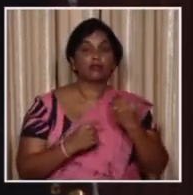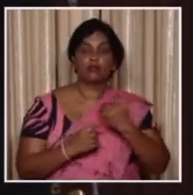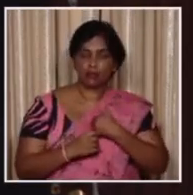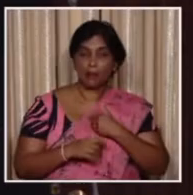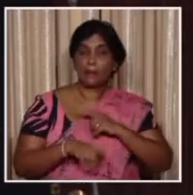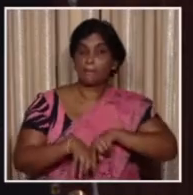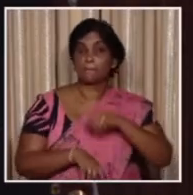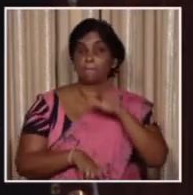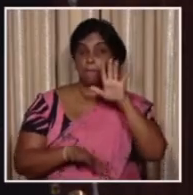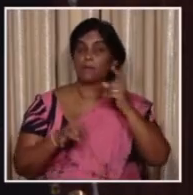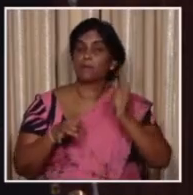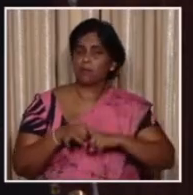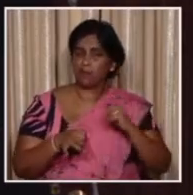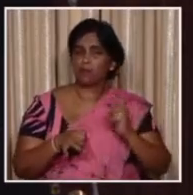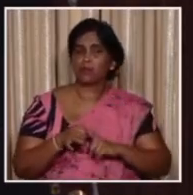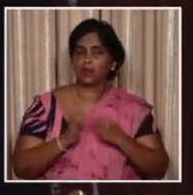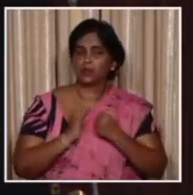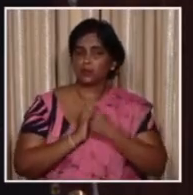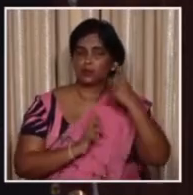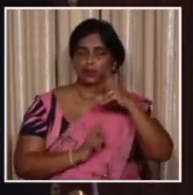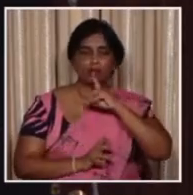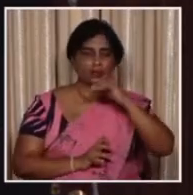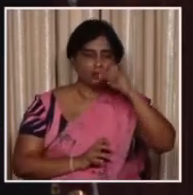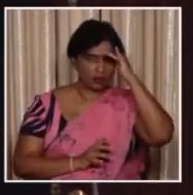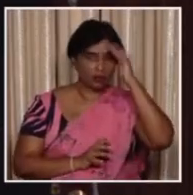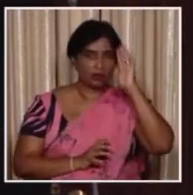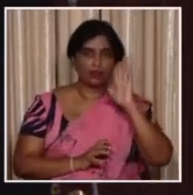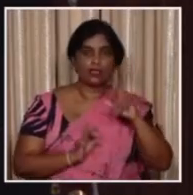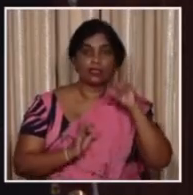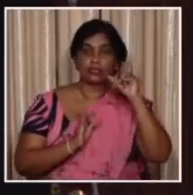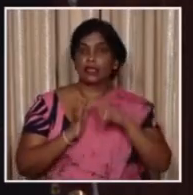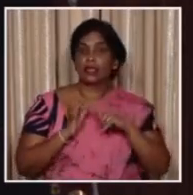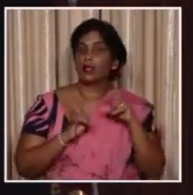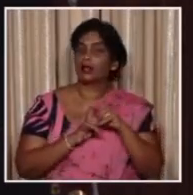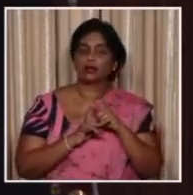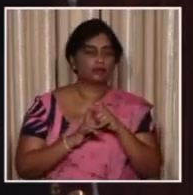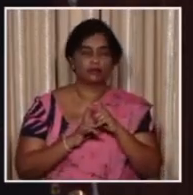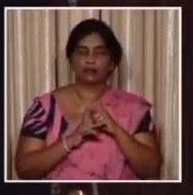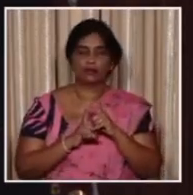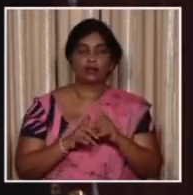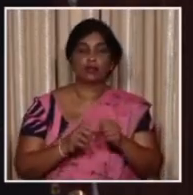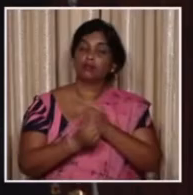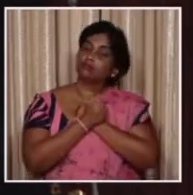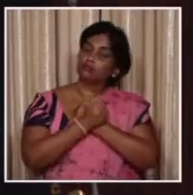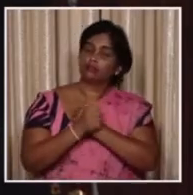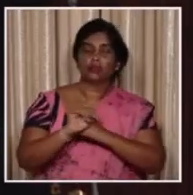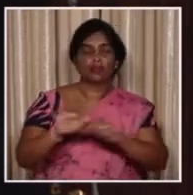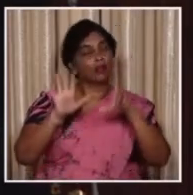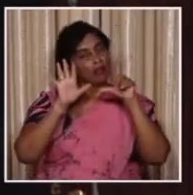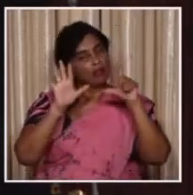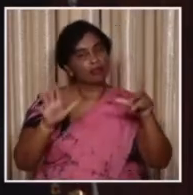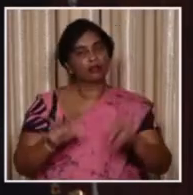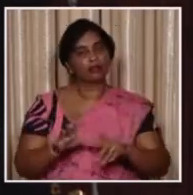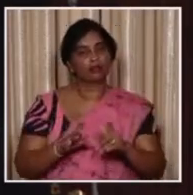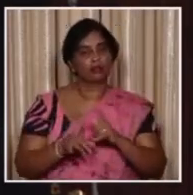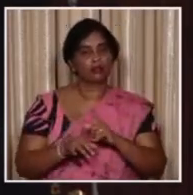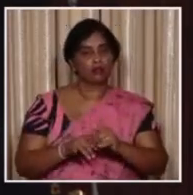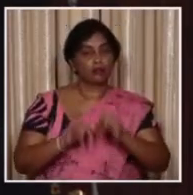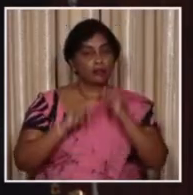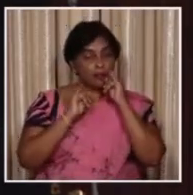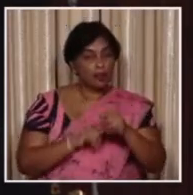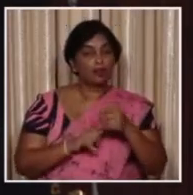පැය පහක් ප්‍රොස්ස කරා ගරු නියෝජ්‍ය කතානායකතුමනි. CID එක නෙවෙයි හිර හතක දැම්මත්